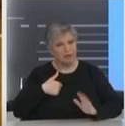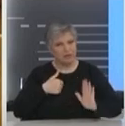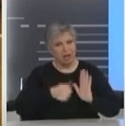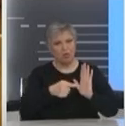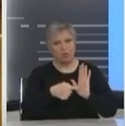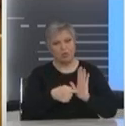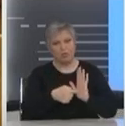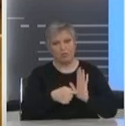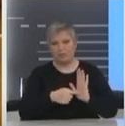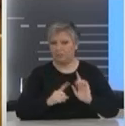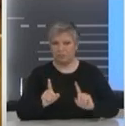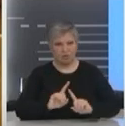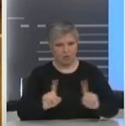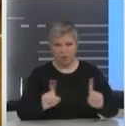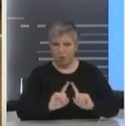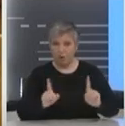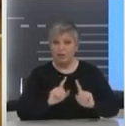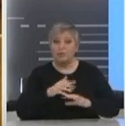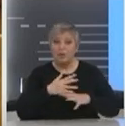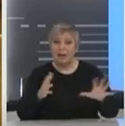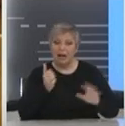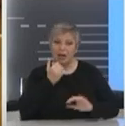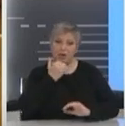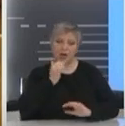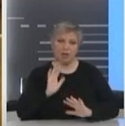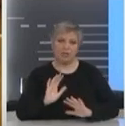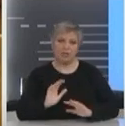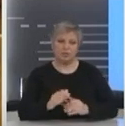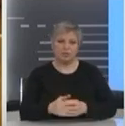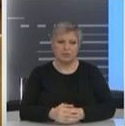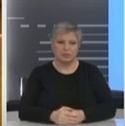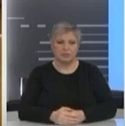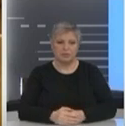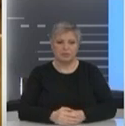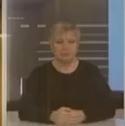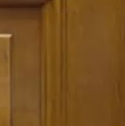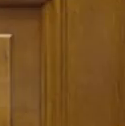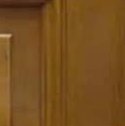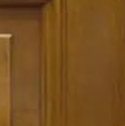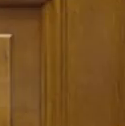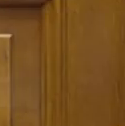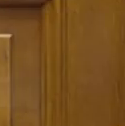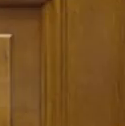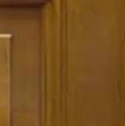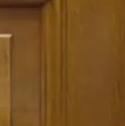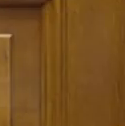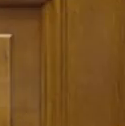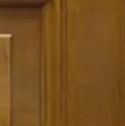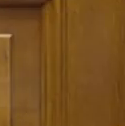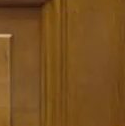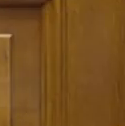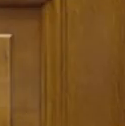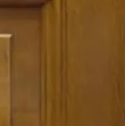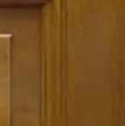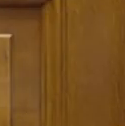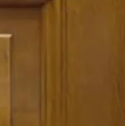Δεν έχετε λοιπόν, τους ακούτε, δεν έχετε παρά να ανατρέξετε και σε αυτά που ζητάει το Δουνουτού και ο ΣΕΒ, αλλά κυρίως, αν αυτό